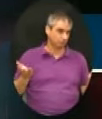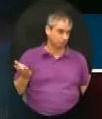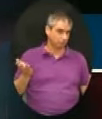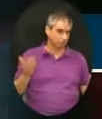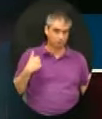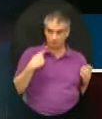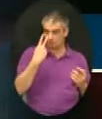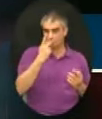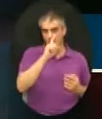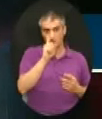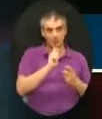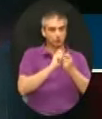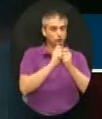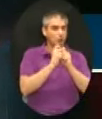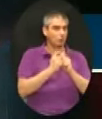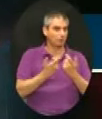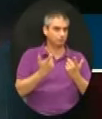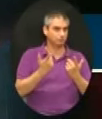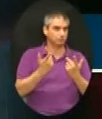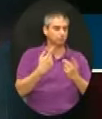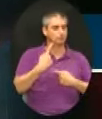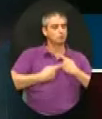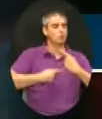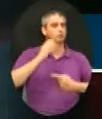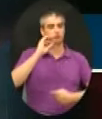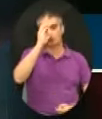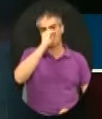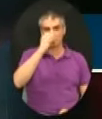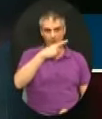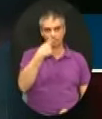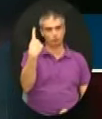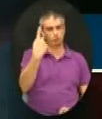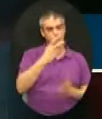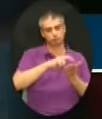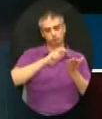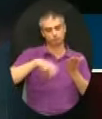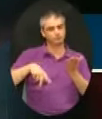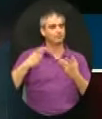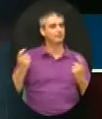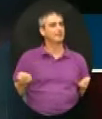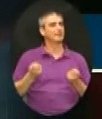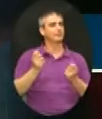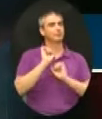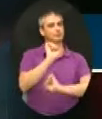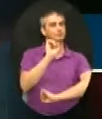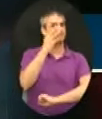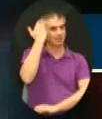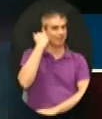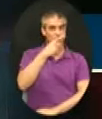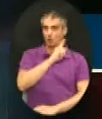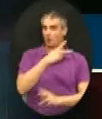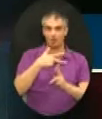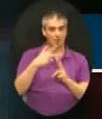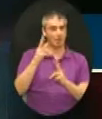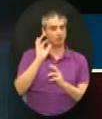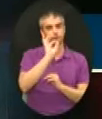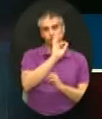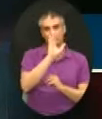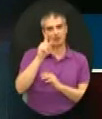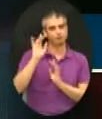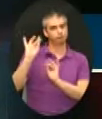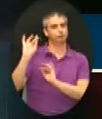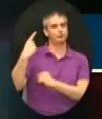אנחנו נראה אולי שינויים באותה מורשת של אובמה. כשהוא יוצא לקמפיין למען הילרי קלינטון, הוא לא רק יוצא למענה, הוא גם